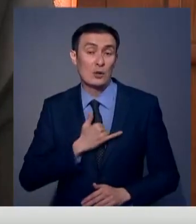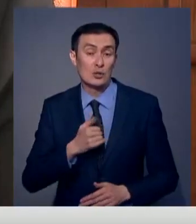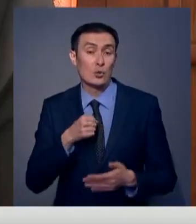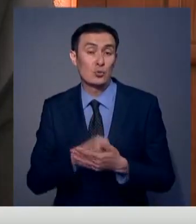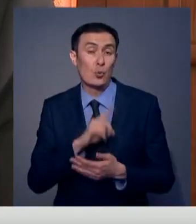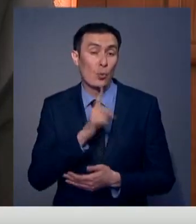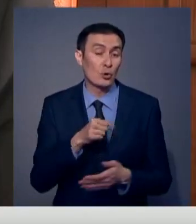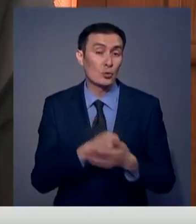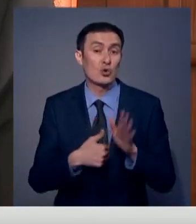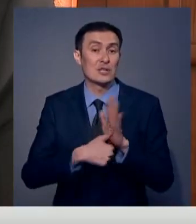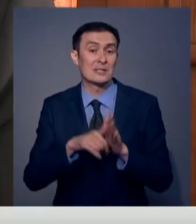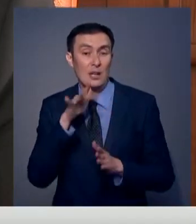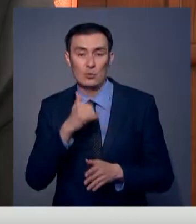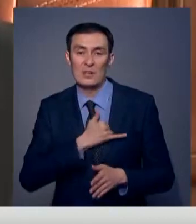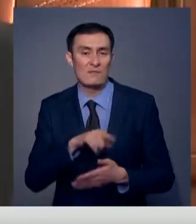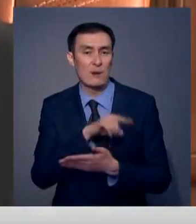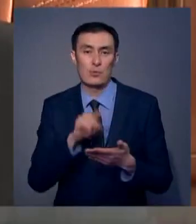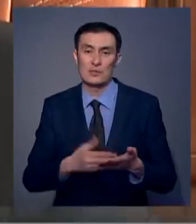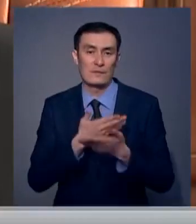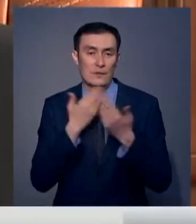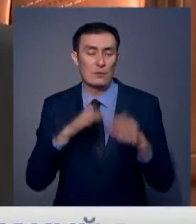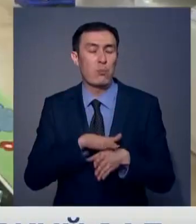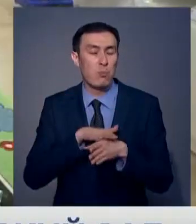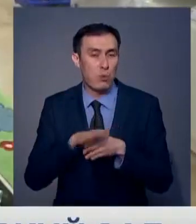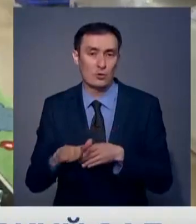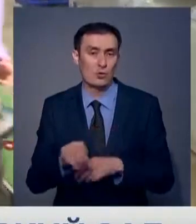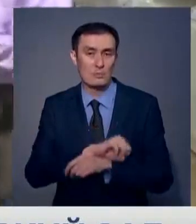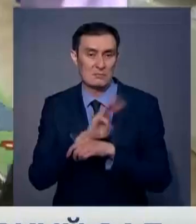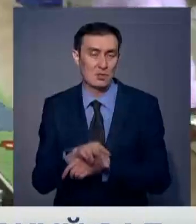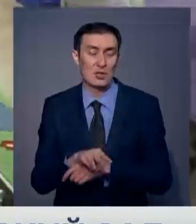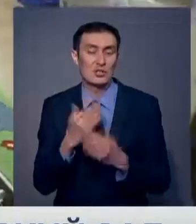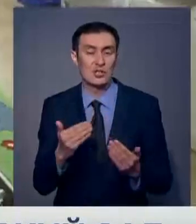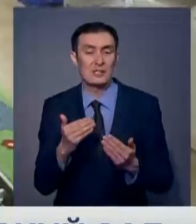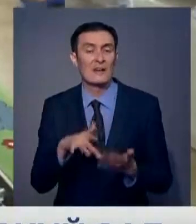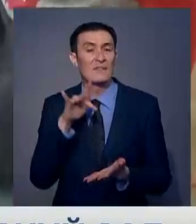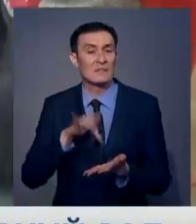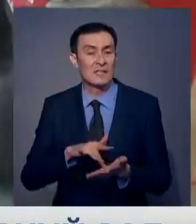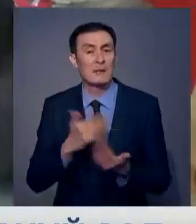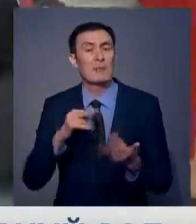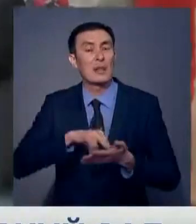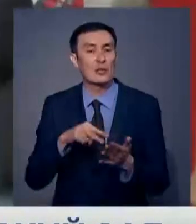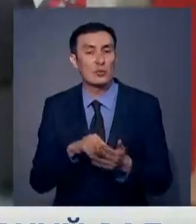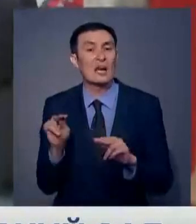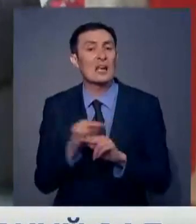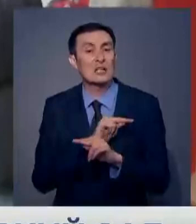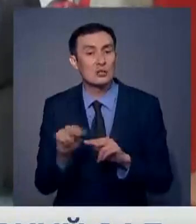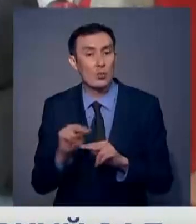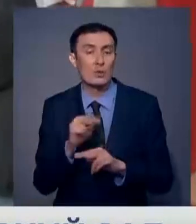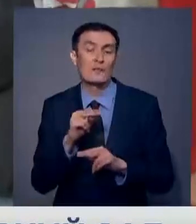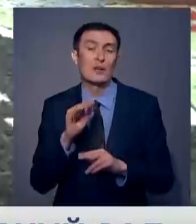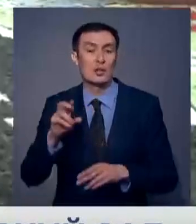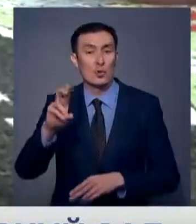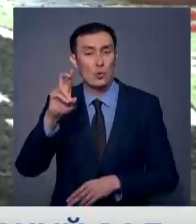до 6 лет у нас сегодня вопросов нет. Мы закрыли потребность. Сегодня в райцентре задумались об открытии коррекционной и школы